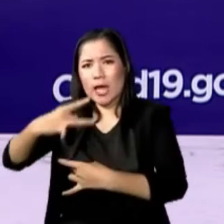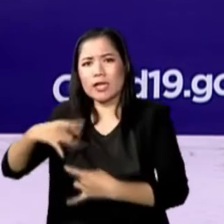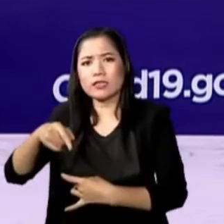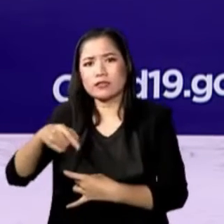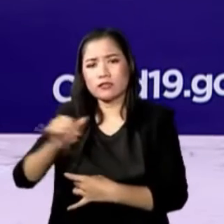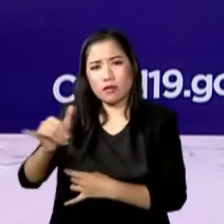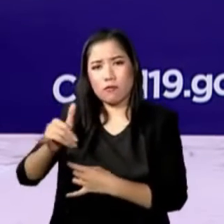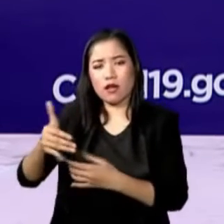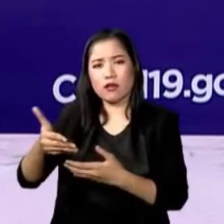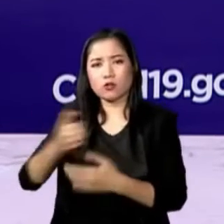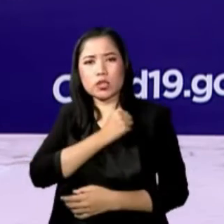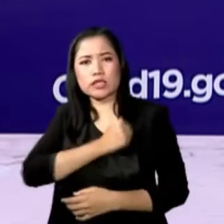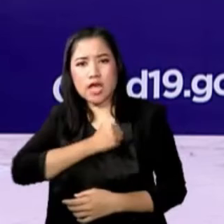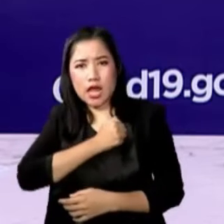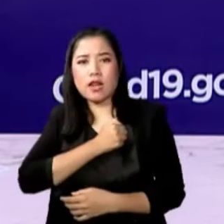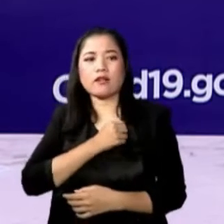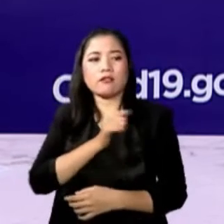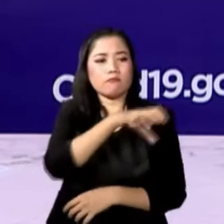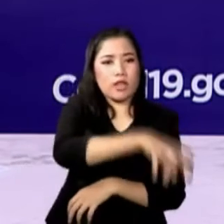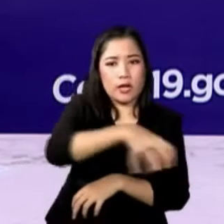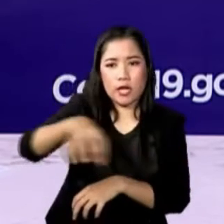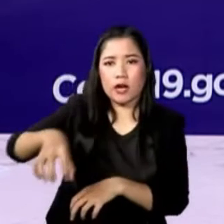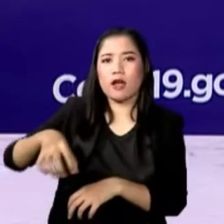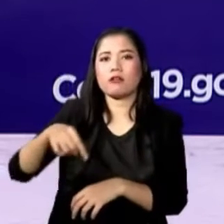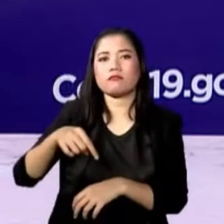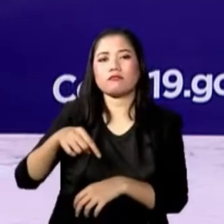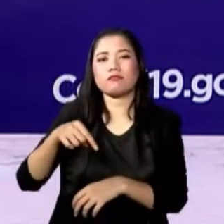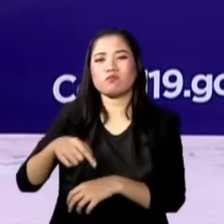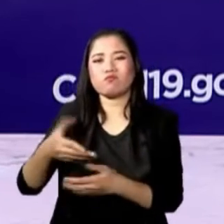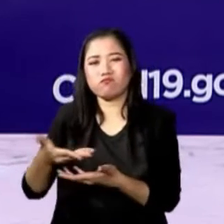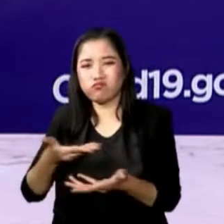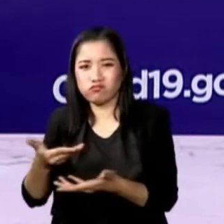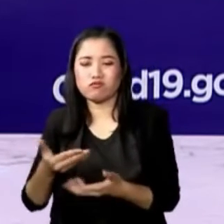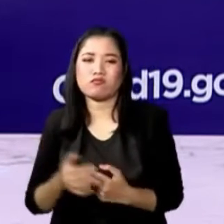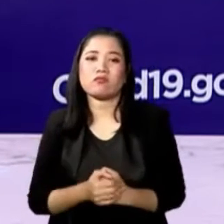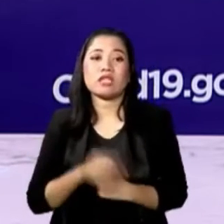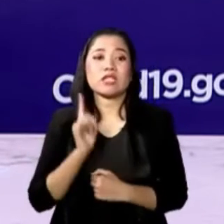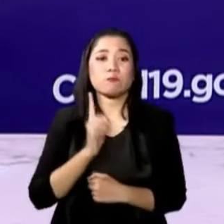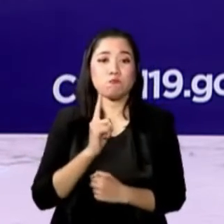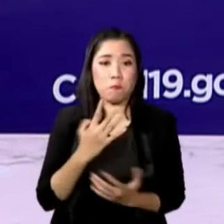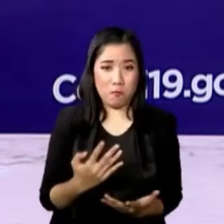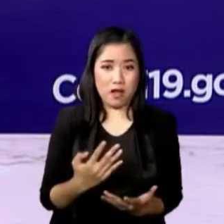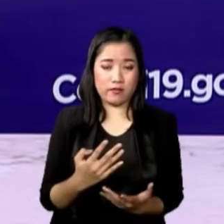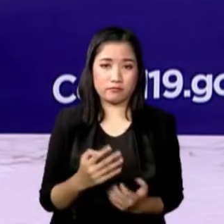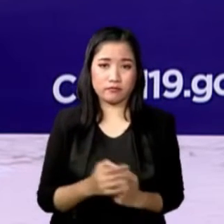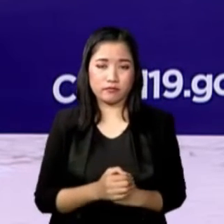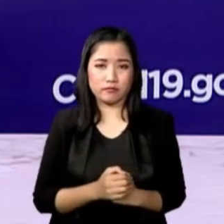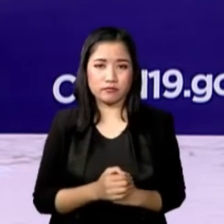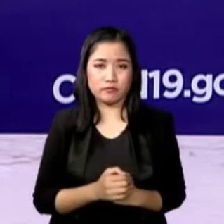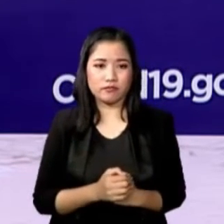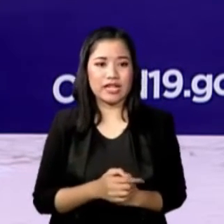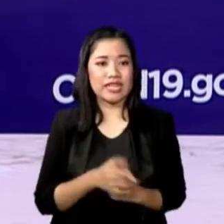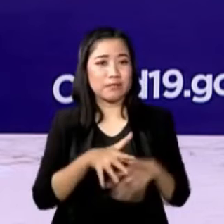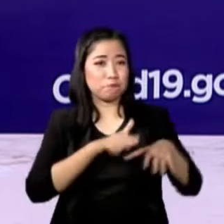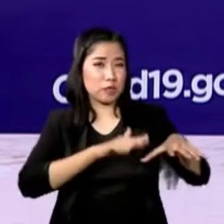dan daerah karena berpotensi memperburuk keadaan. Hal ini mengingat pada saat respon